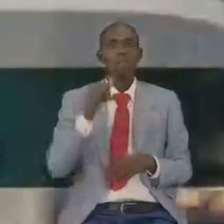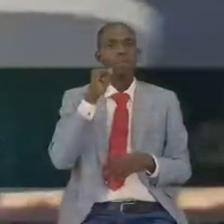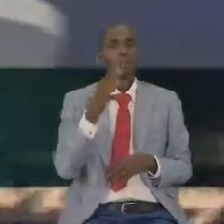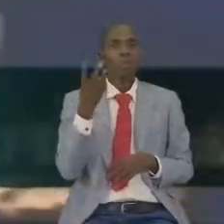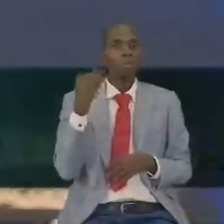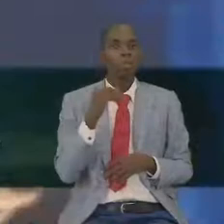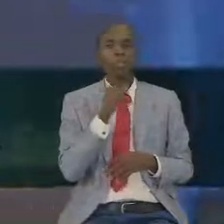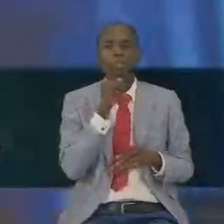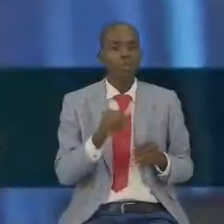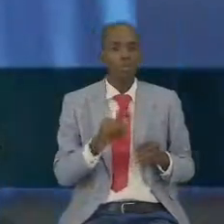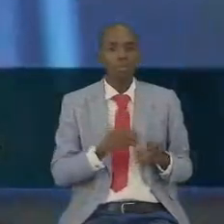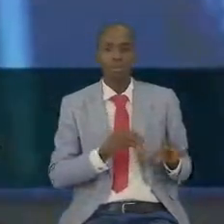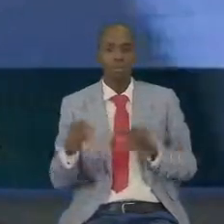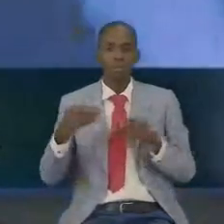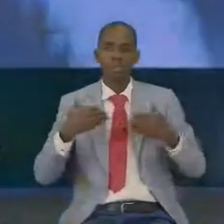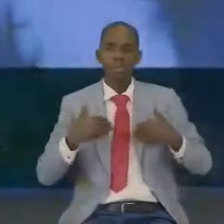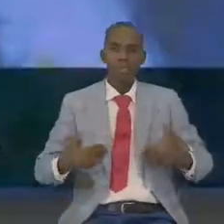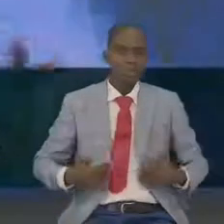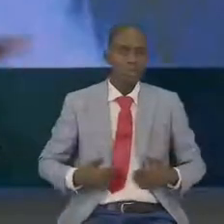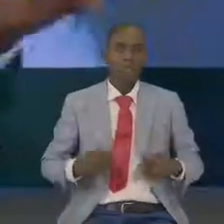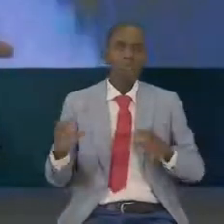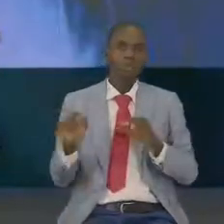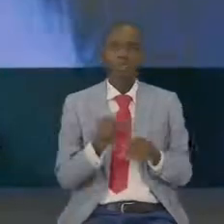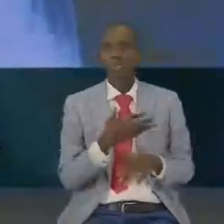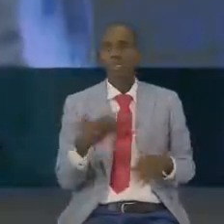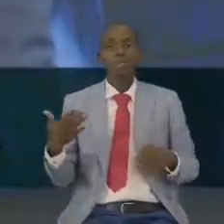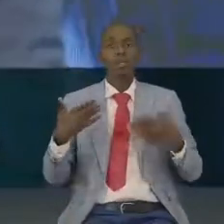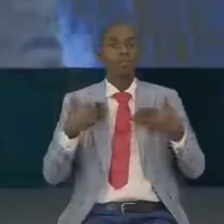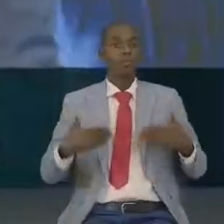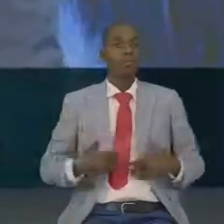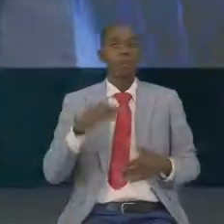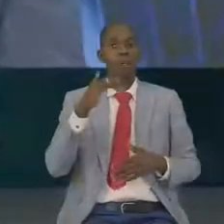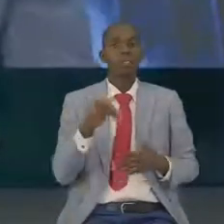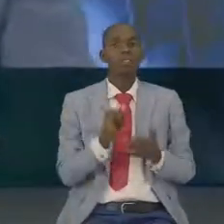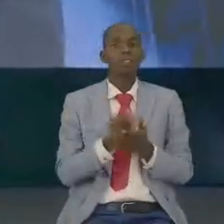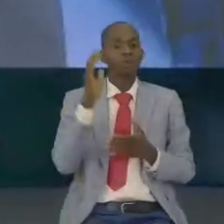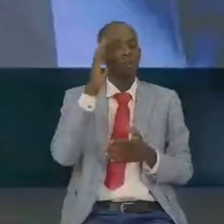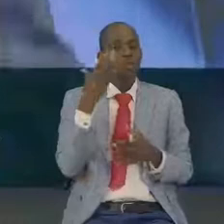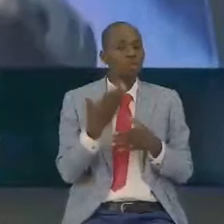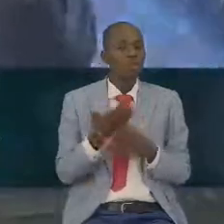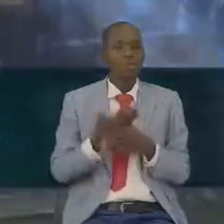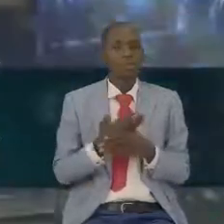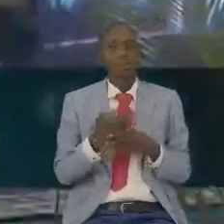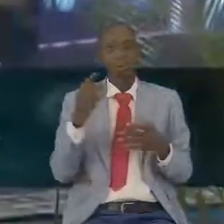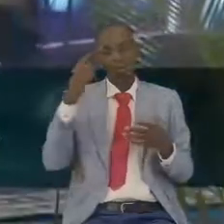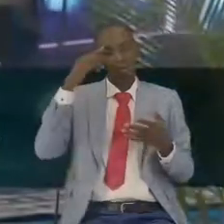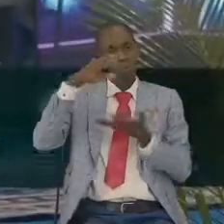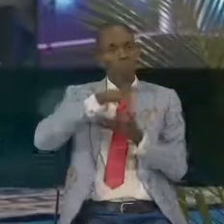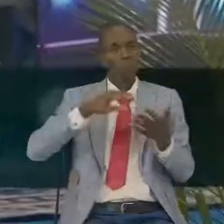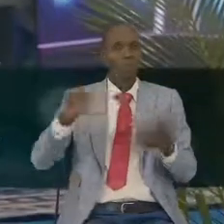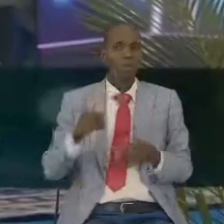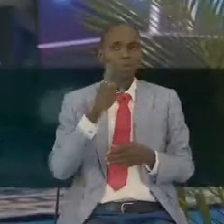ne balançaient pas un derrière quelque chose pour pouvoir distraire qui que ce soit. Nous devons